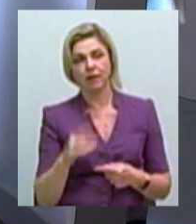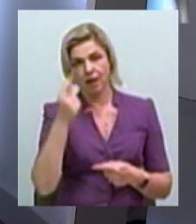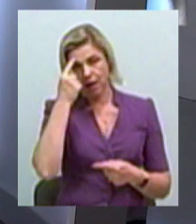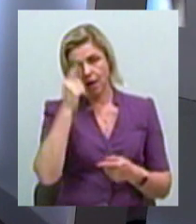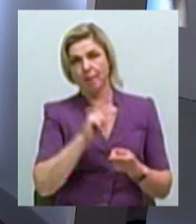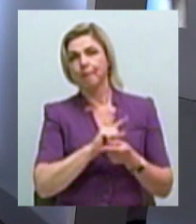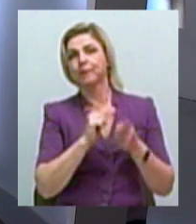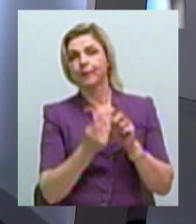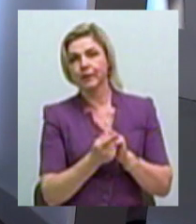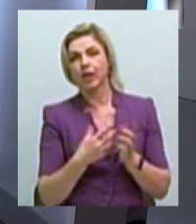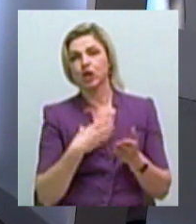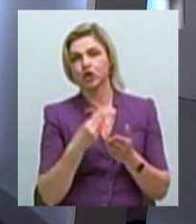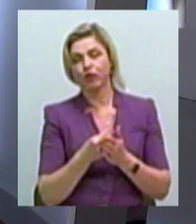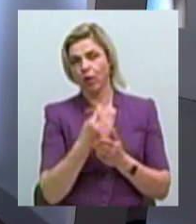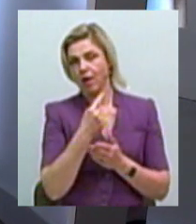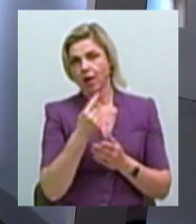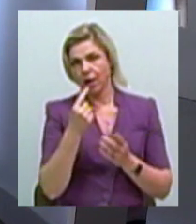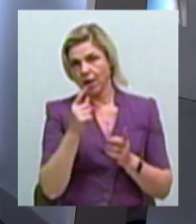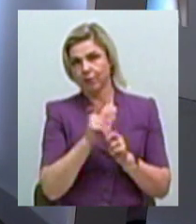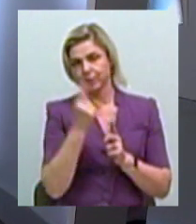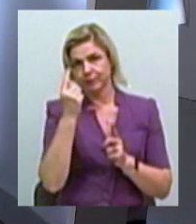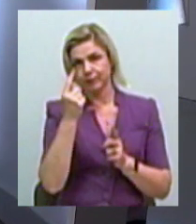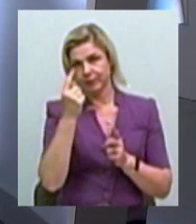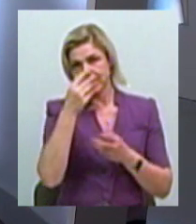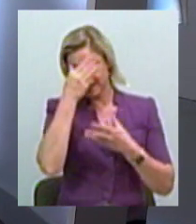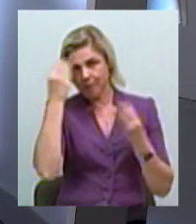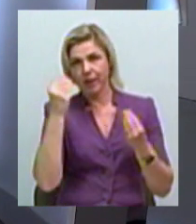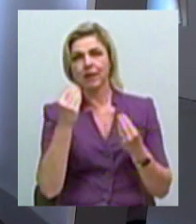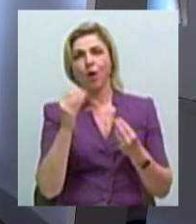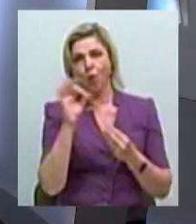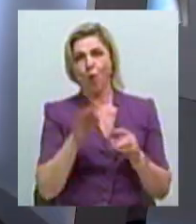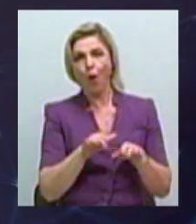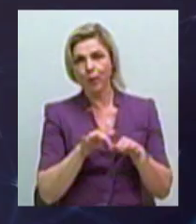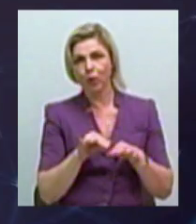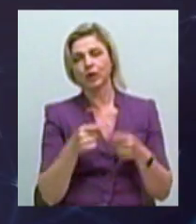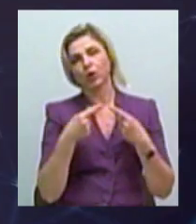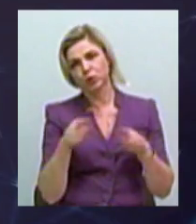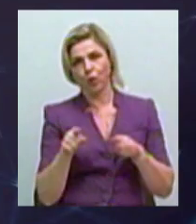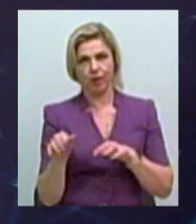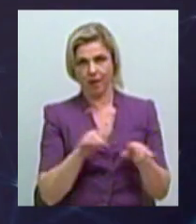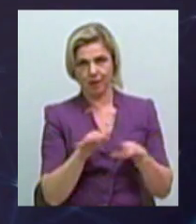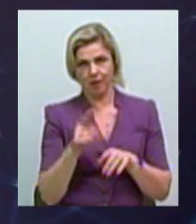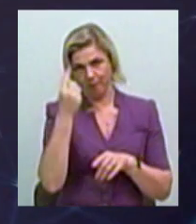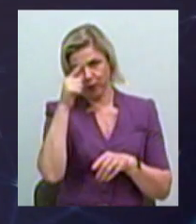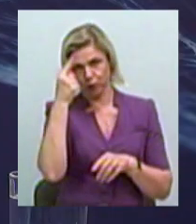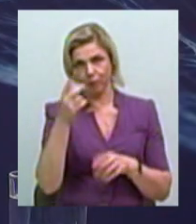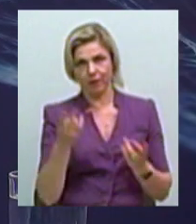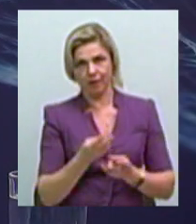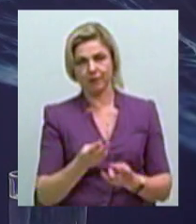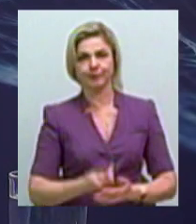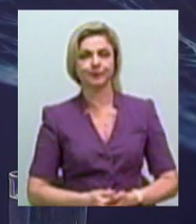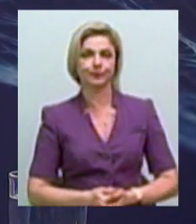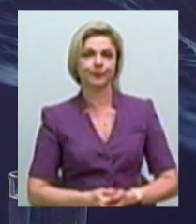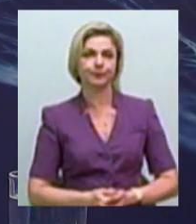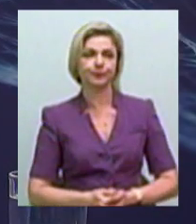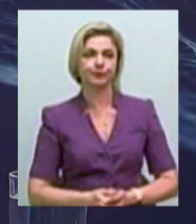переключила свій спектр емоцій на більш яскраву емоцію, яку їй пропонують у реалі, ніж у віртуальному світі. Скажіть,